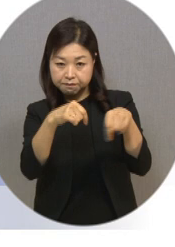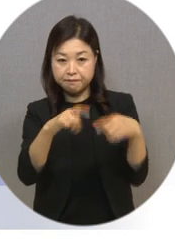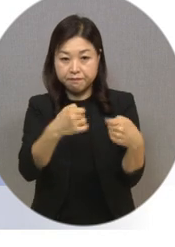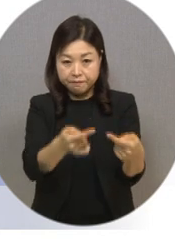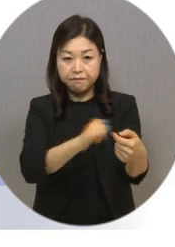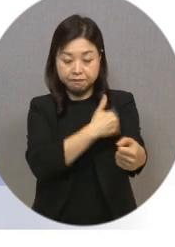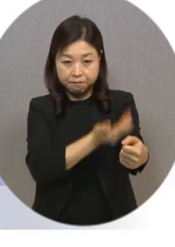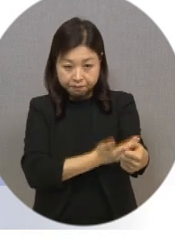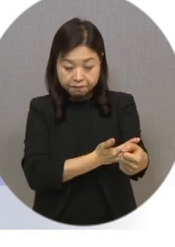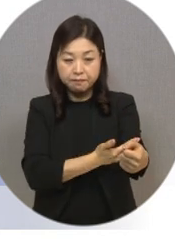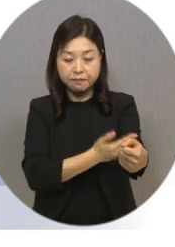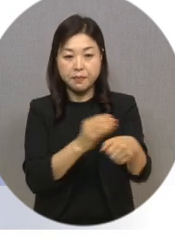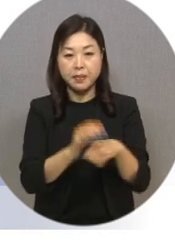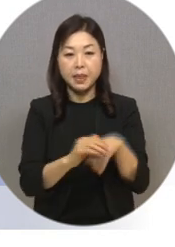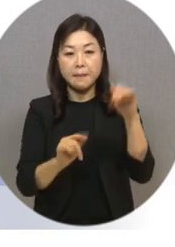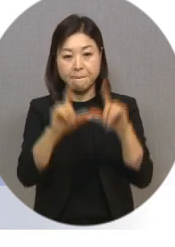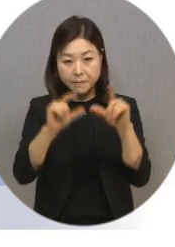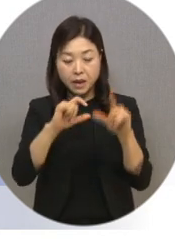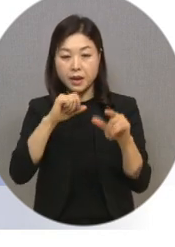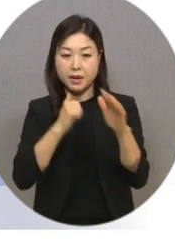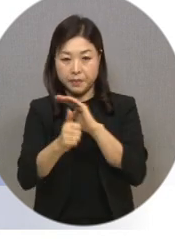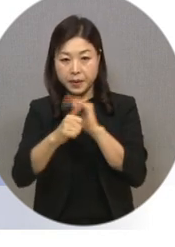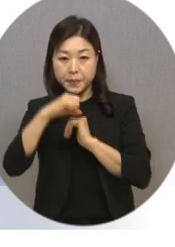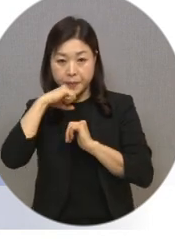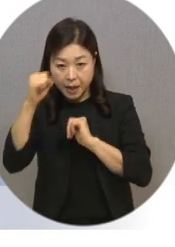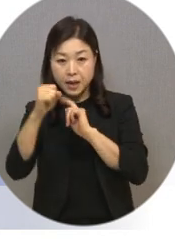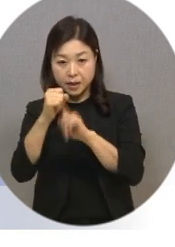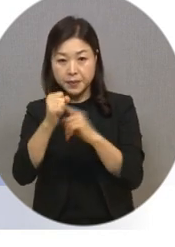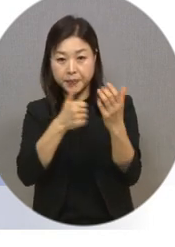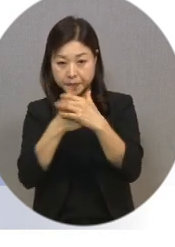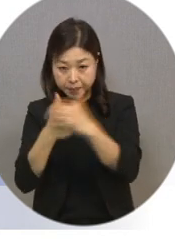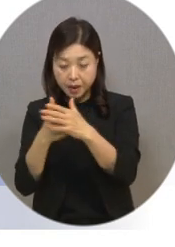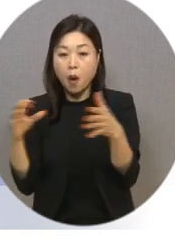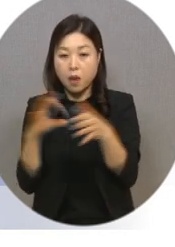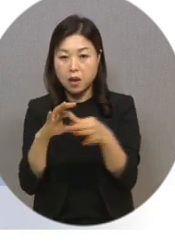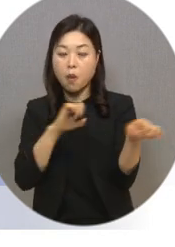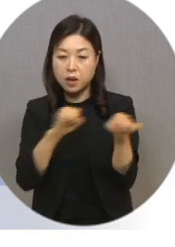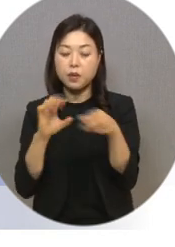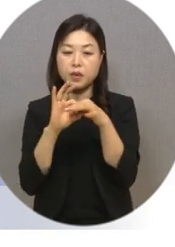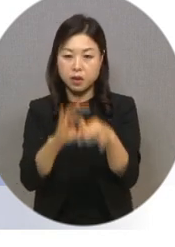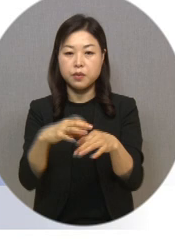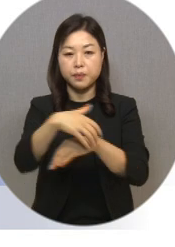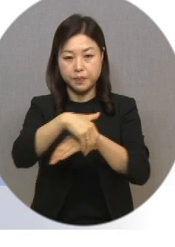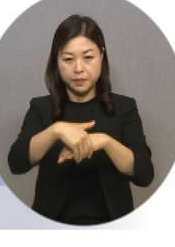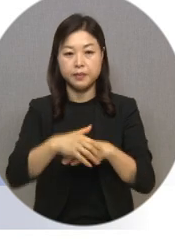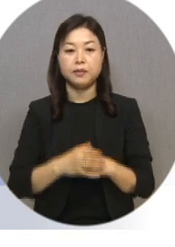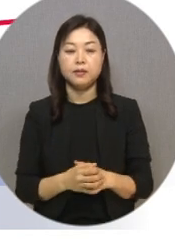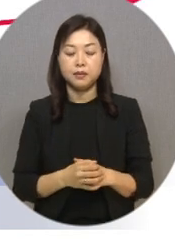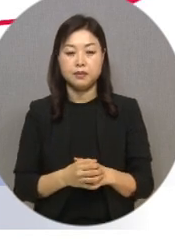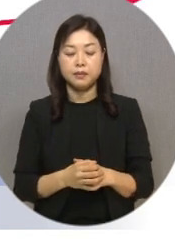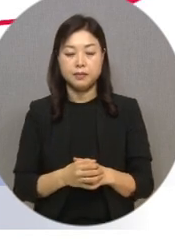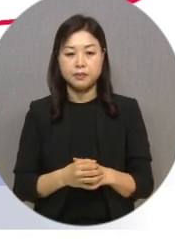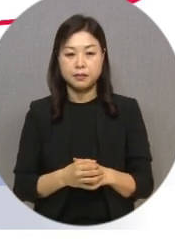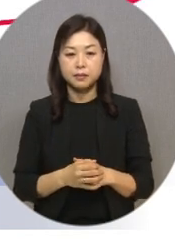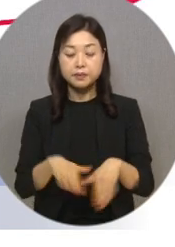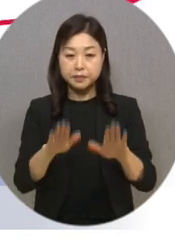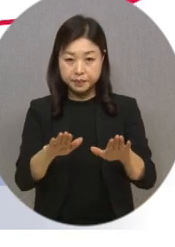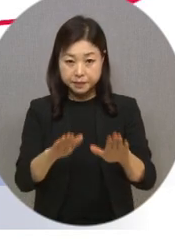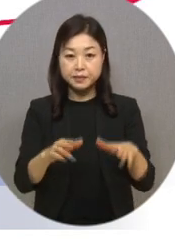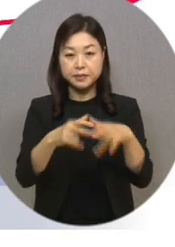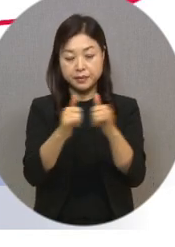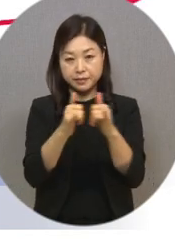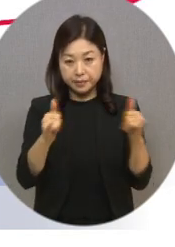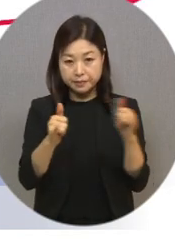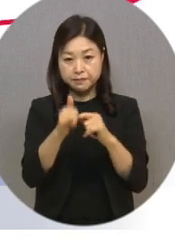비례대표 당선권 내 배정 촉구 등의 활동을 이어나갈 객기라고 밝혔습니다 한편 연대는 이번 장애인